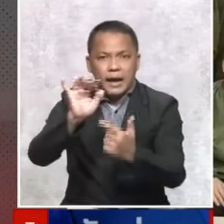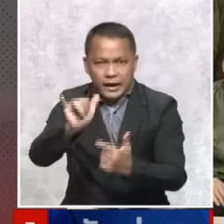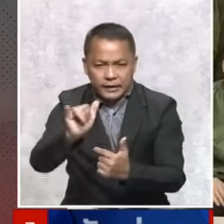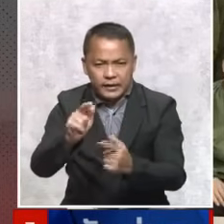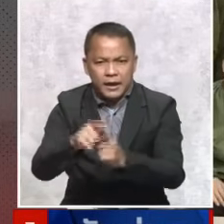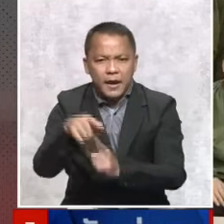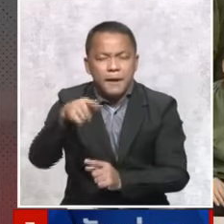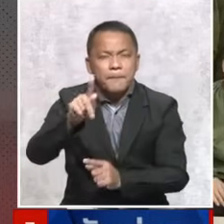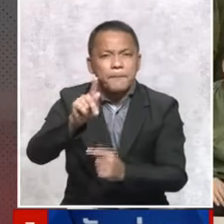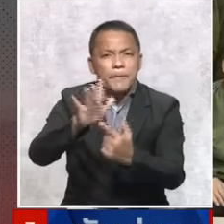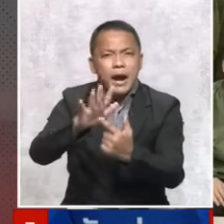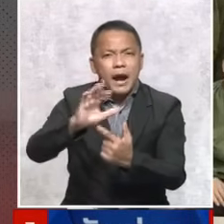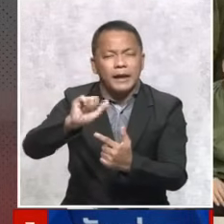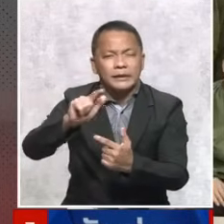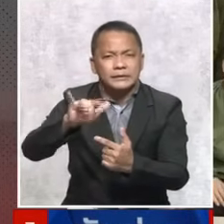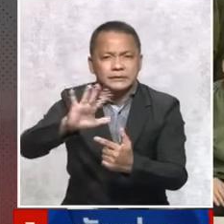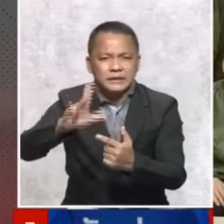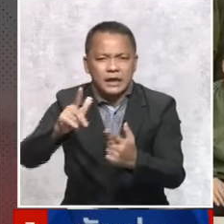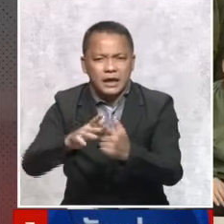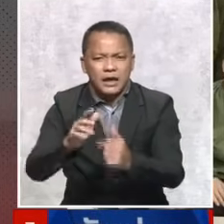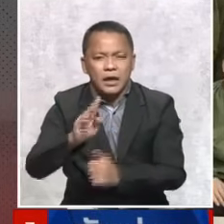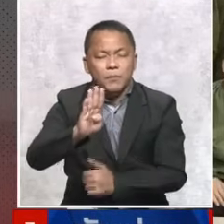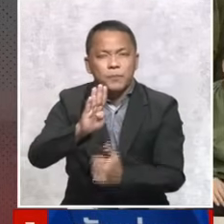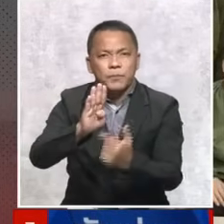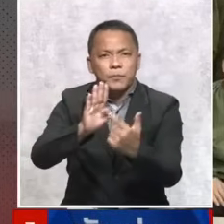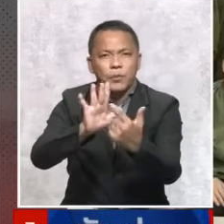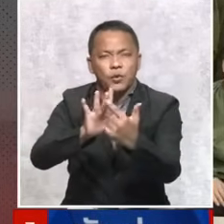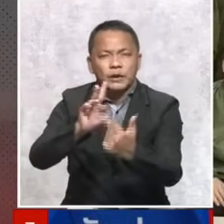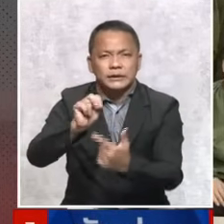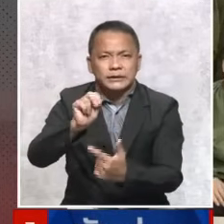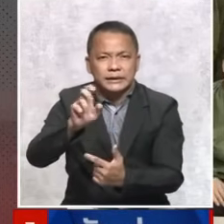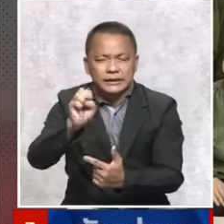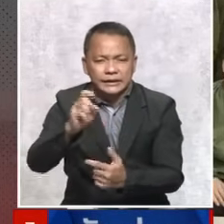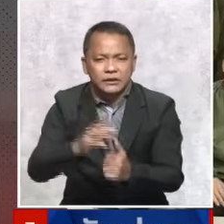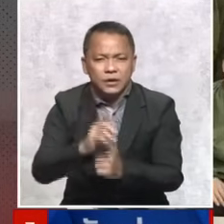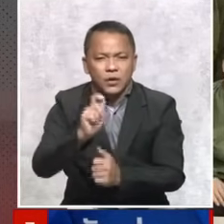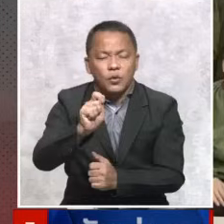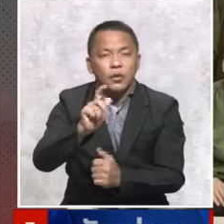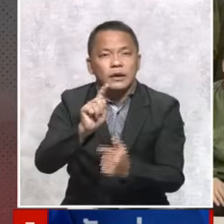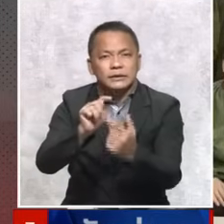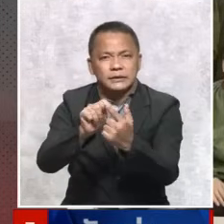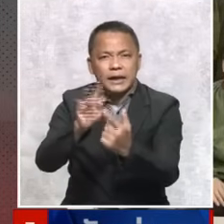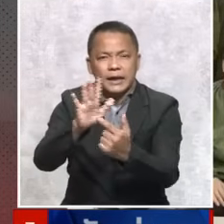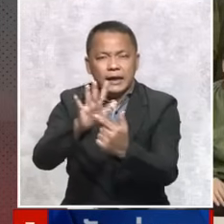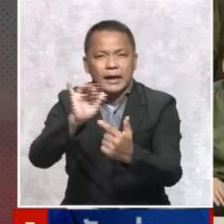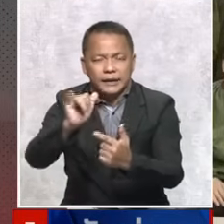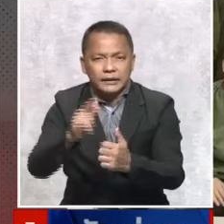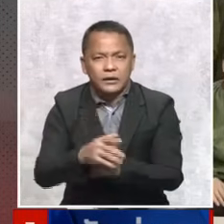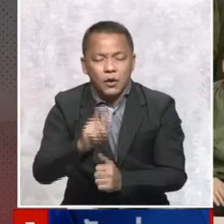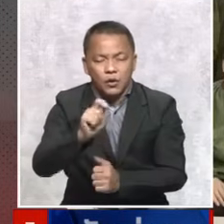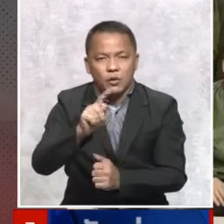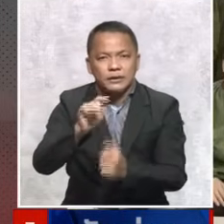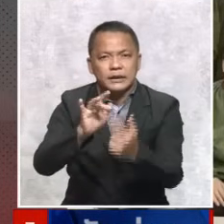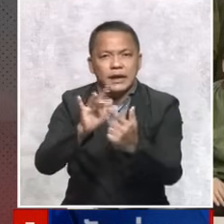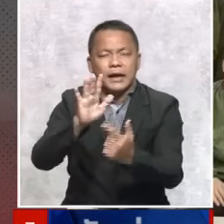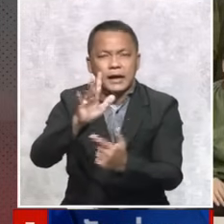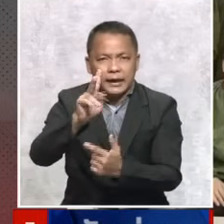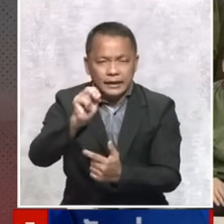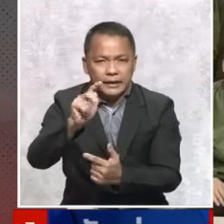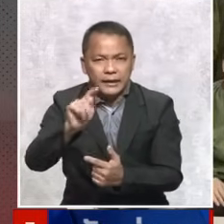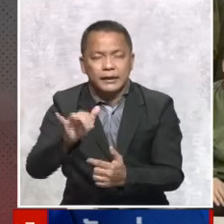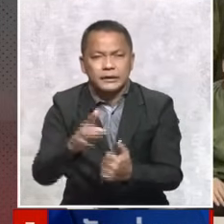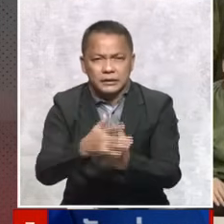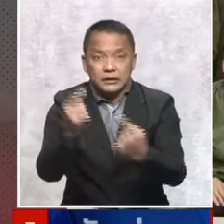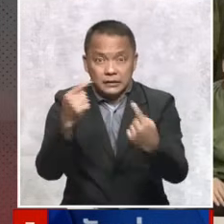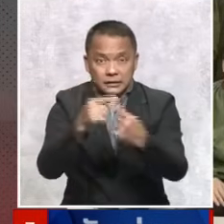คุณบัญชากองมณีคุณบุตรดีแสงบุญคุณอุทัยทุ่นศรีแล้วก็คุณอุทัยแสงนวล นะคะ